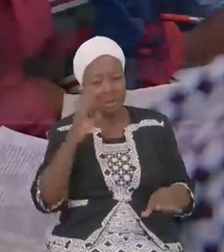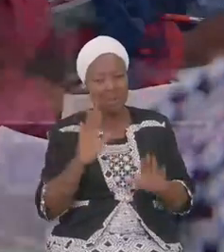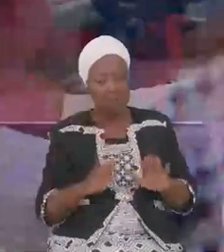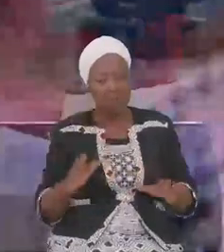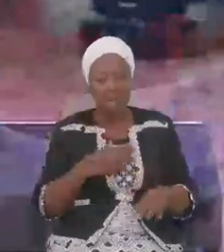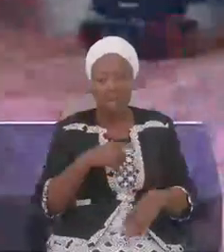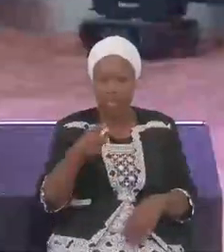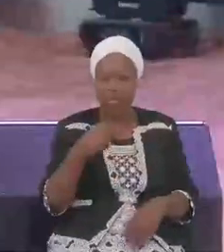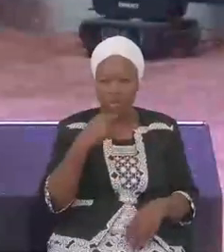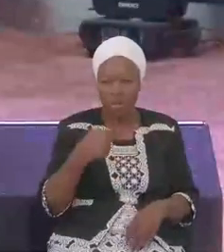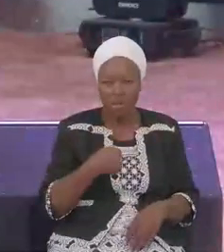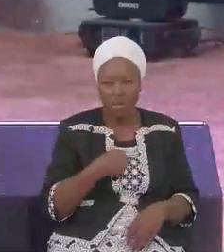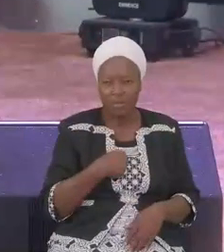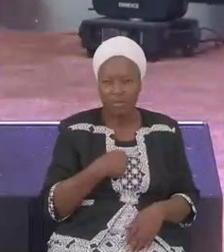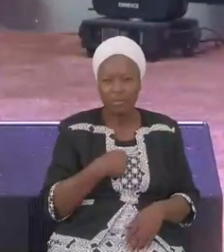dis-moi,